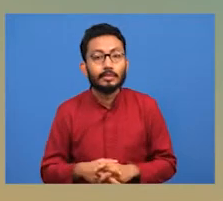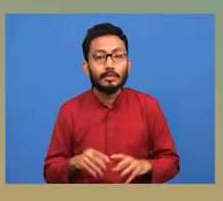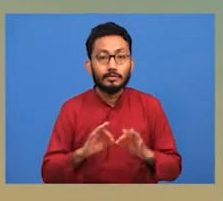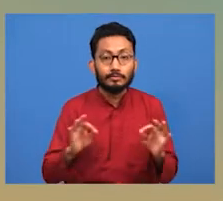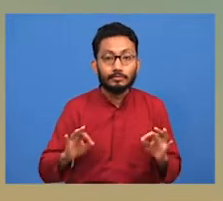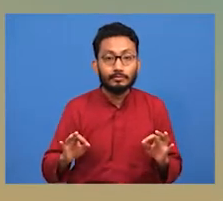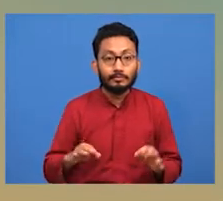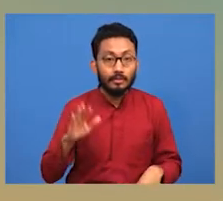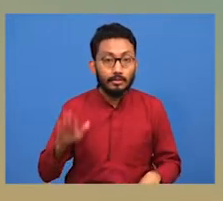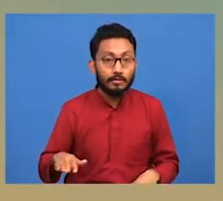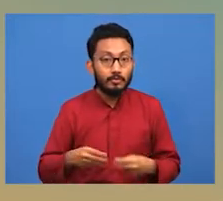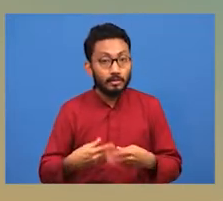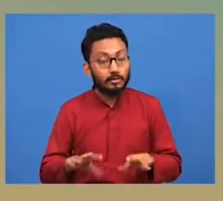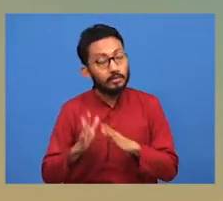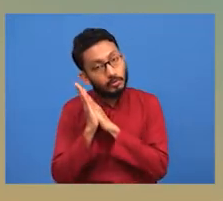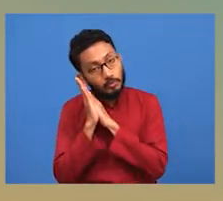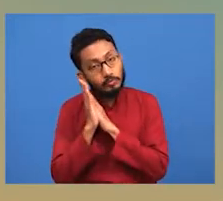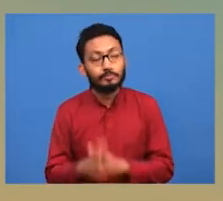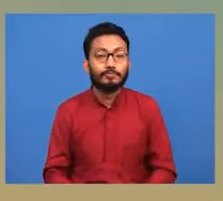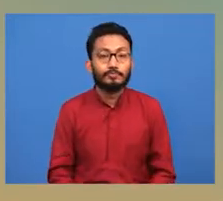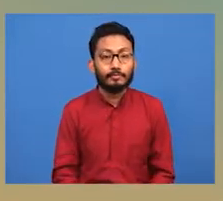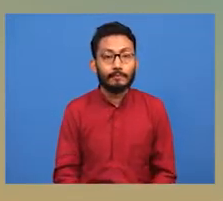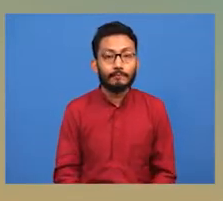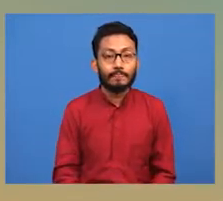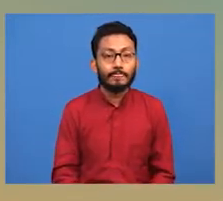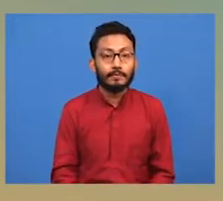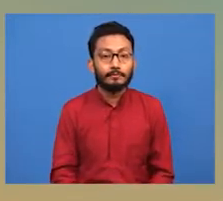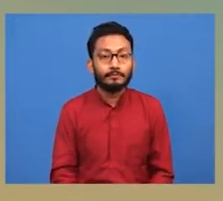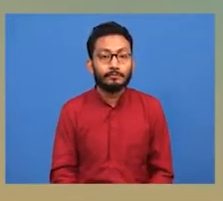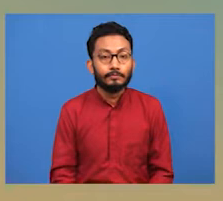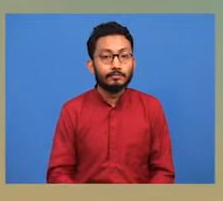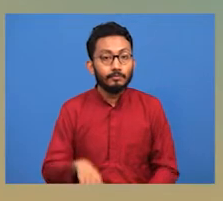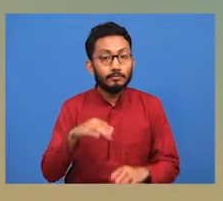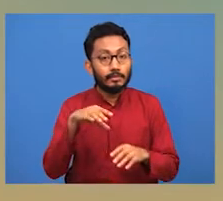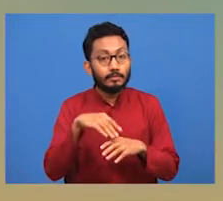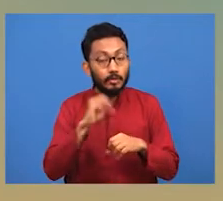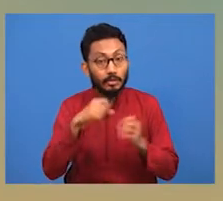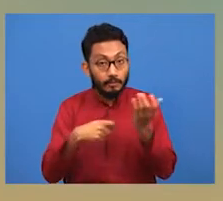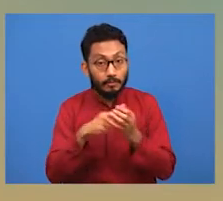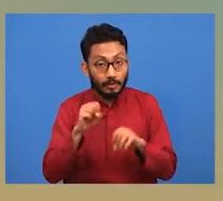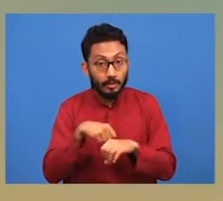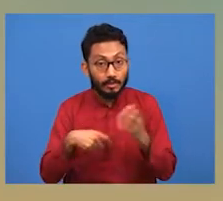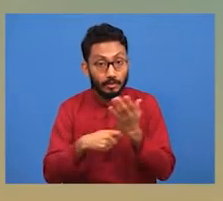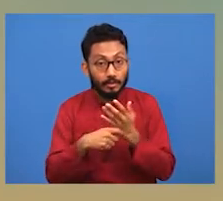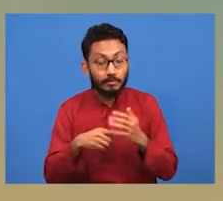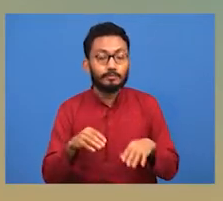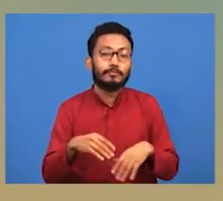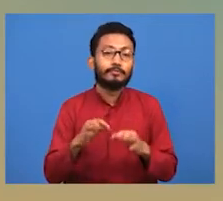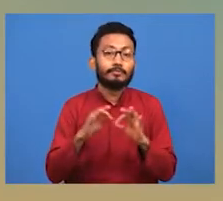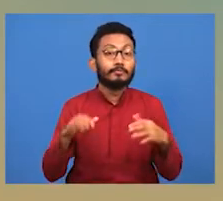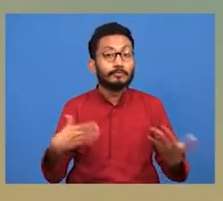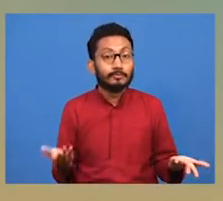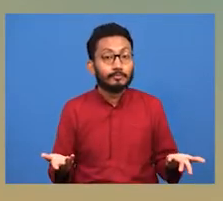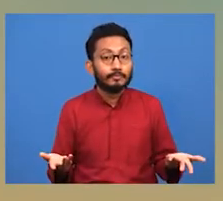Ayatnya, adik sedang tidur. Maklumat tambahan boleh dimasukkan selepas kata